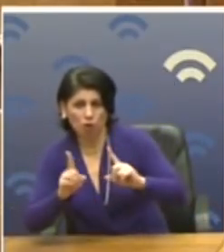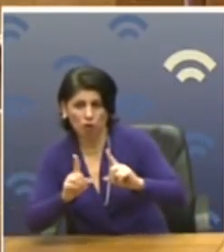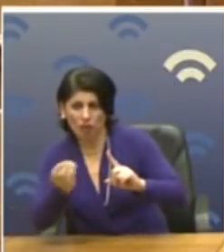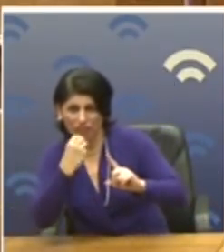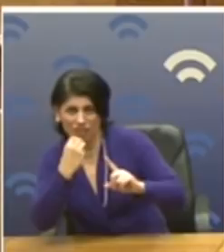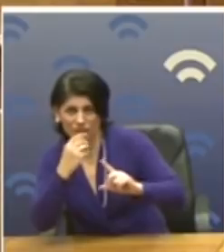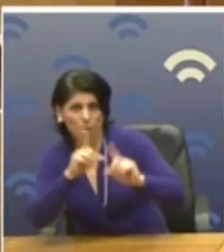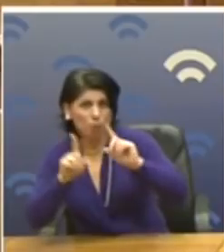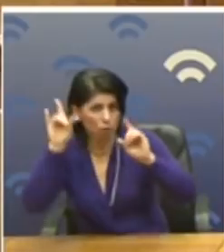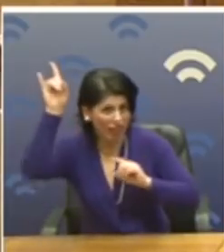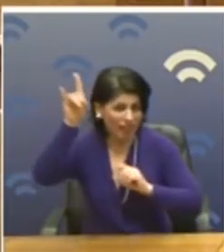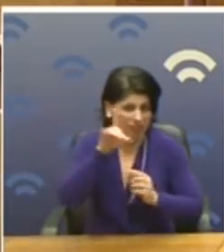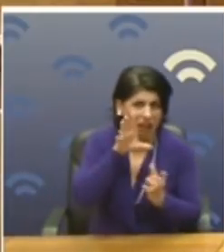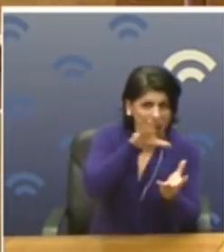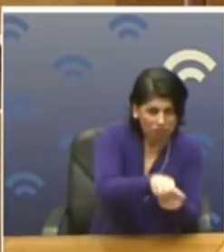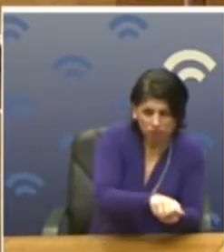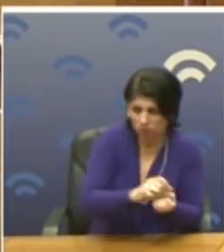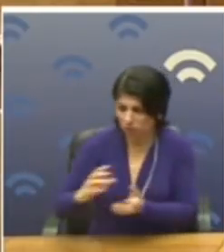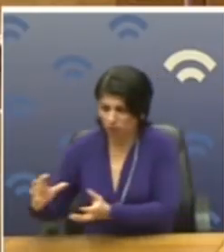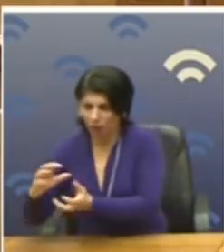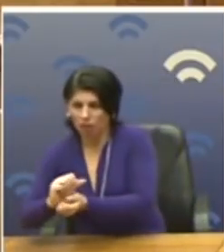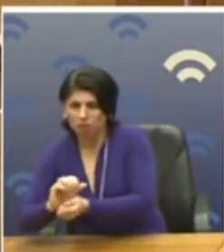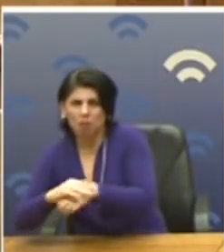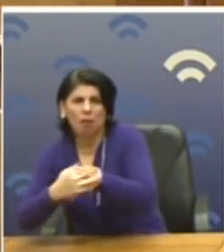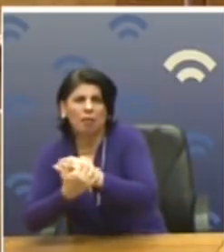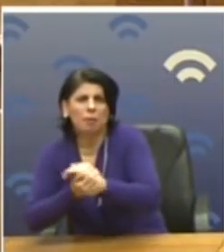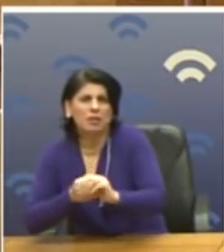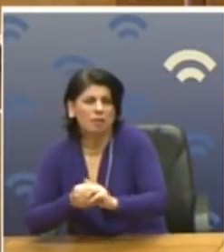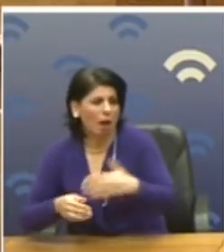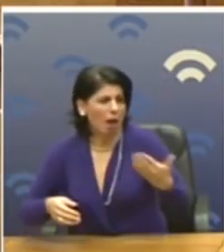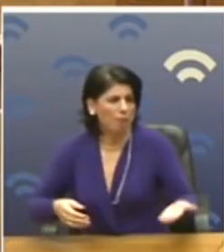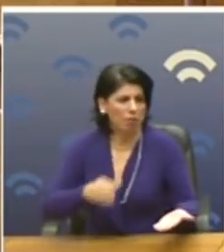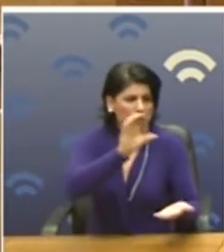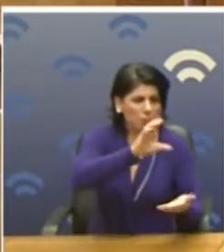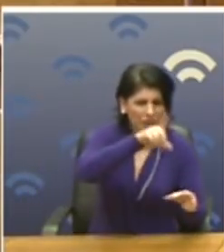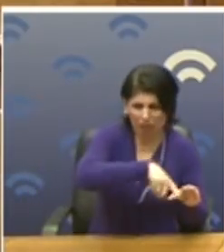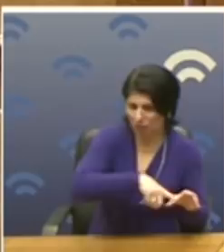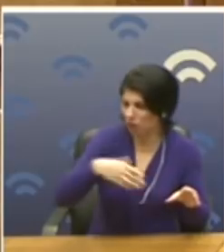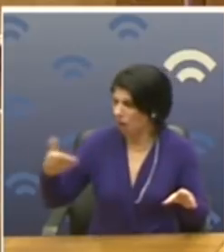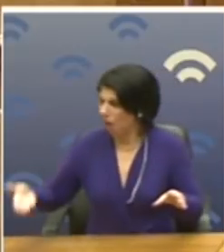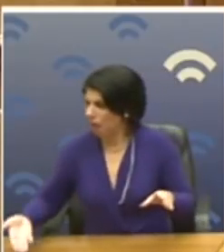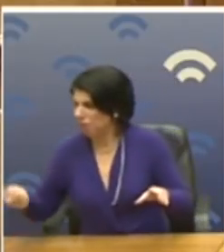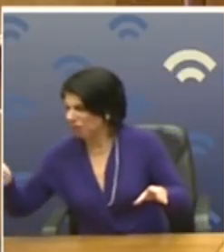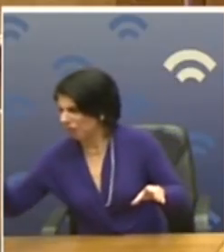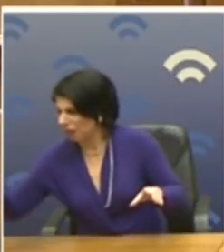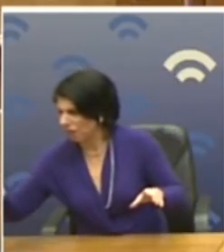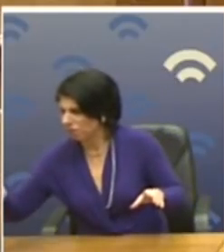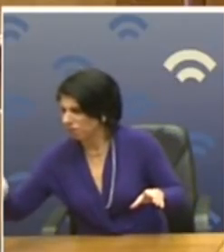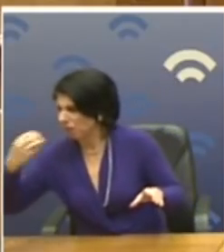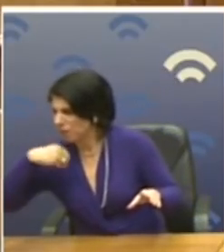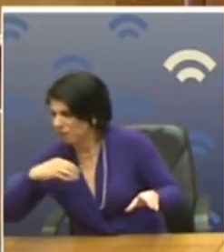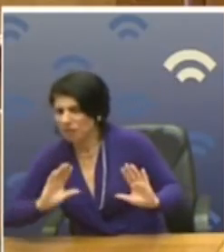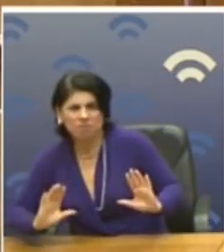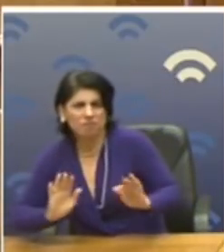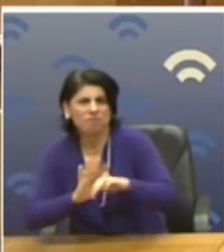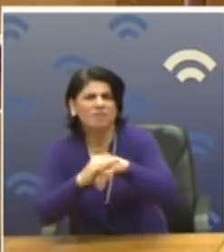Ομοσπονδίας της Ευρωπαϊκής Ένωσης που τη θυμήθηκε ξανά τώρα η κυρία γεννηματά ως εναλλακτική λύση με έναν ενιαίο προϋπολογισμό